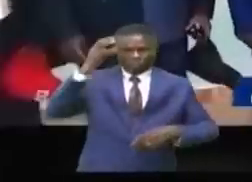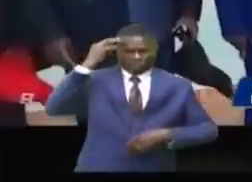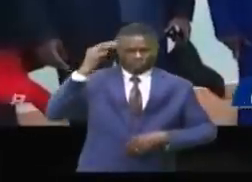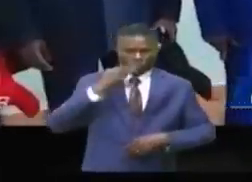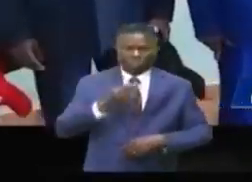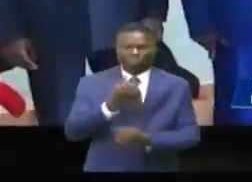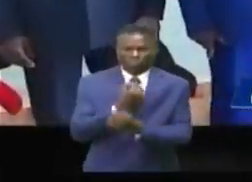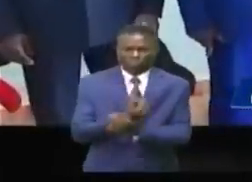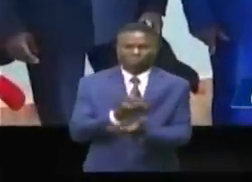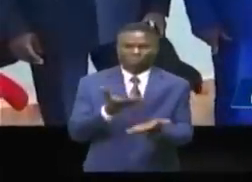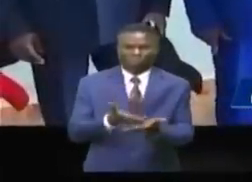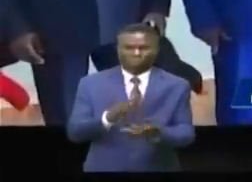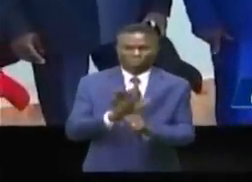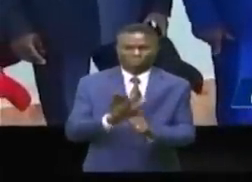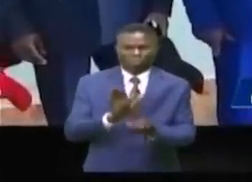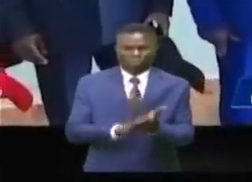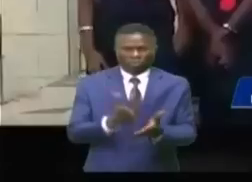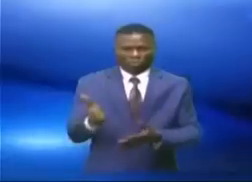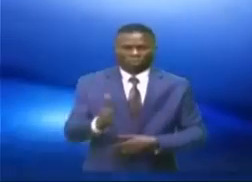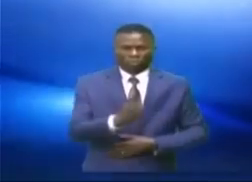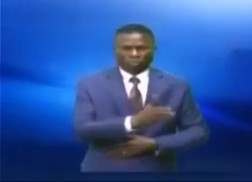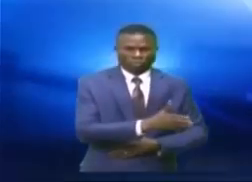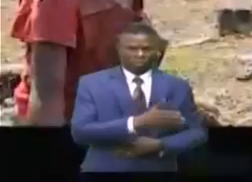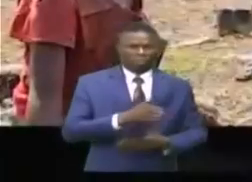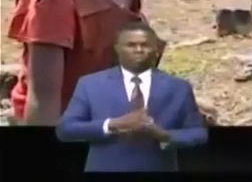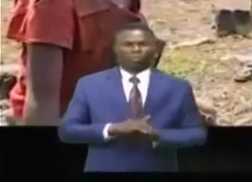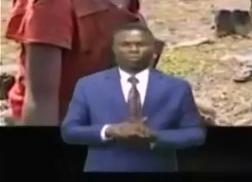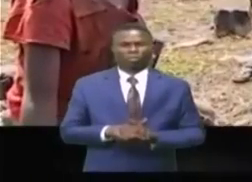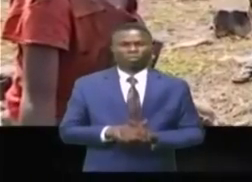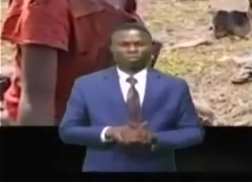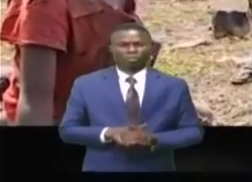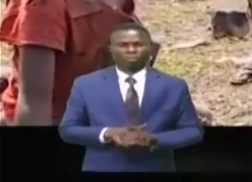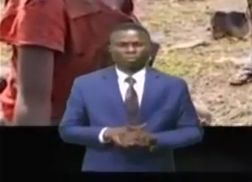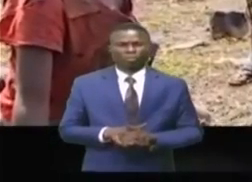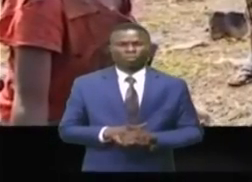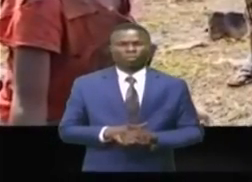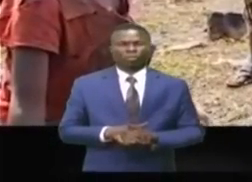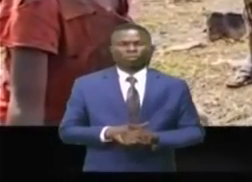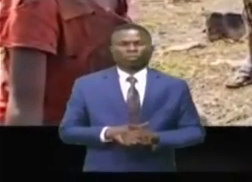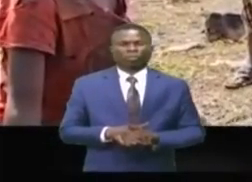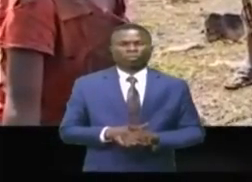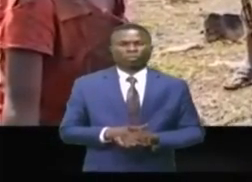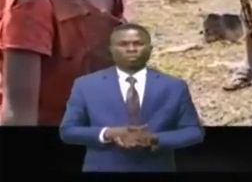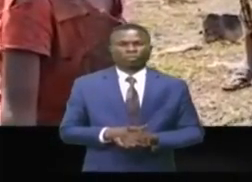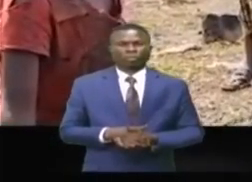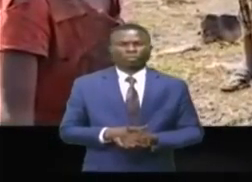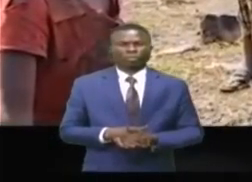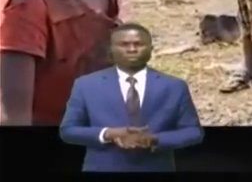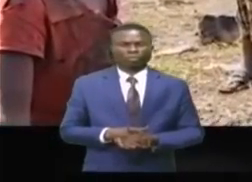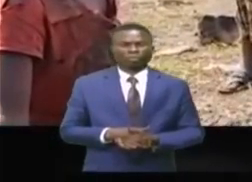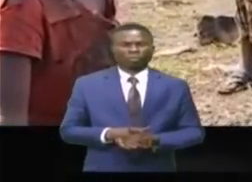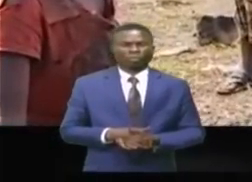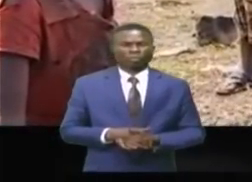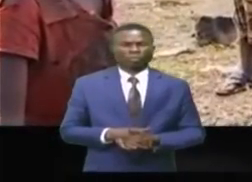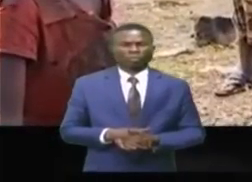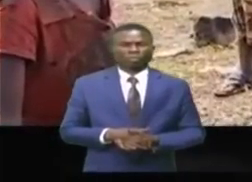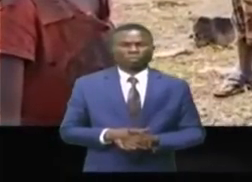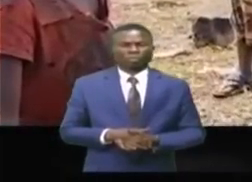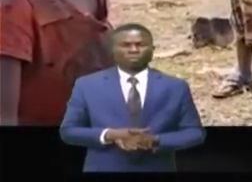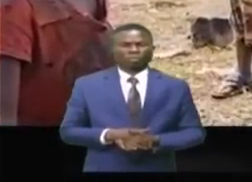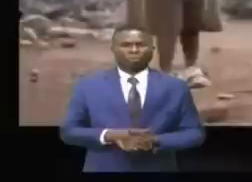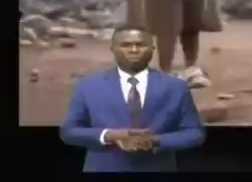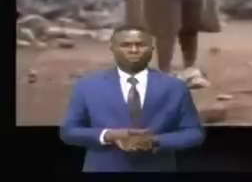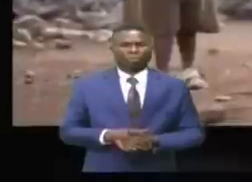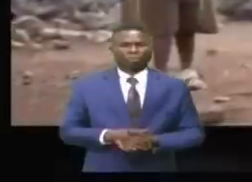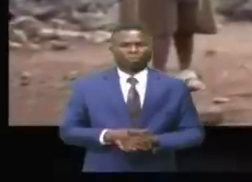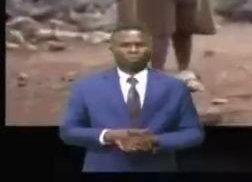était respecté par tous. Depuis plusieurs années, la province de l'Ituri fait face aux conflits armés